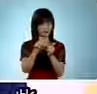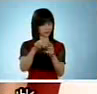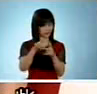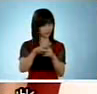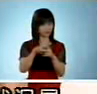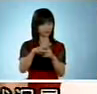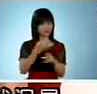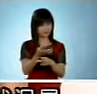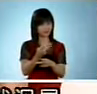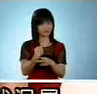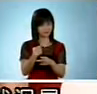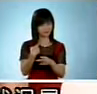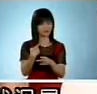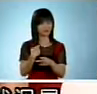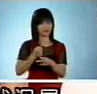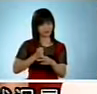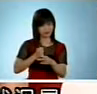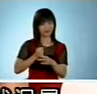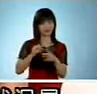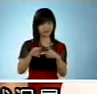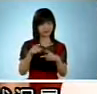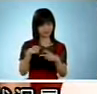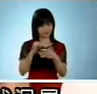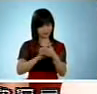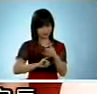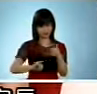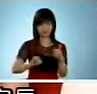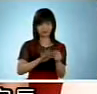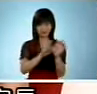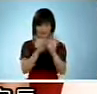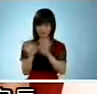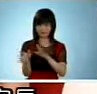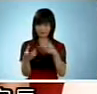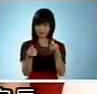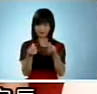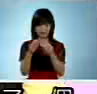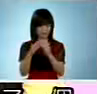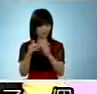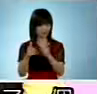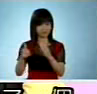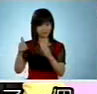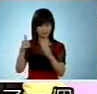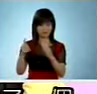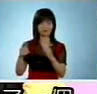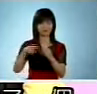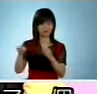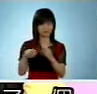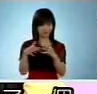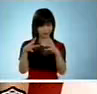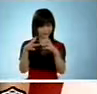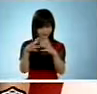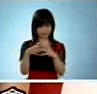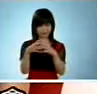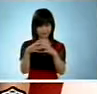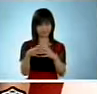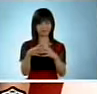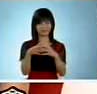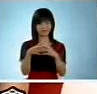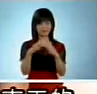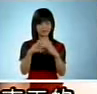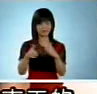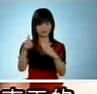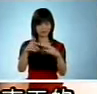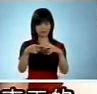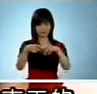我认识了一些跟我的女儿的状况是类似的一些家长，那他们就是组成了一个家长的联谊